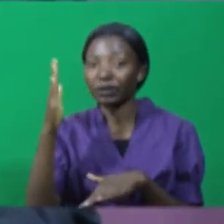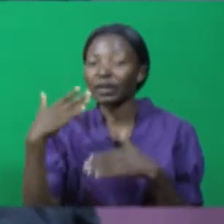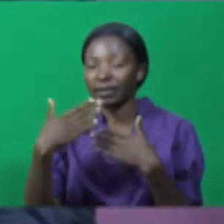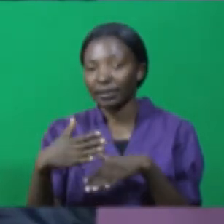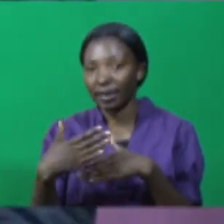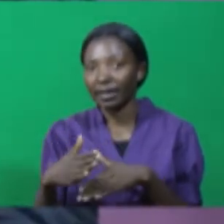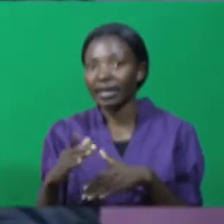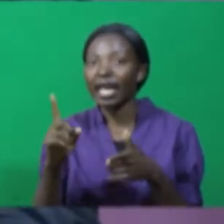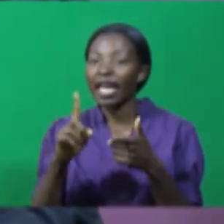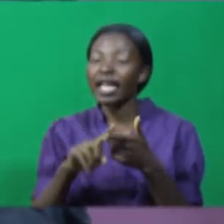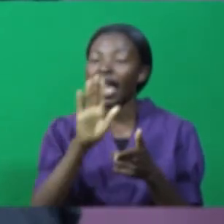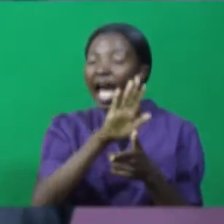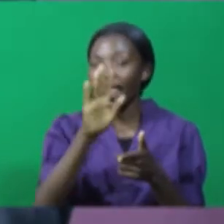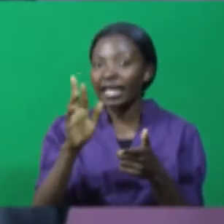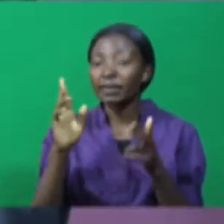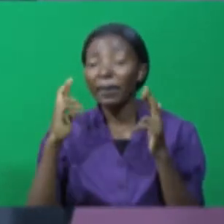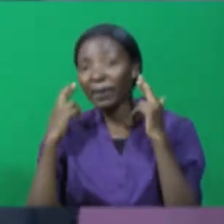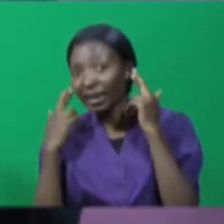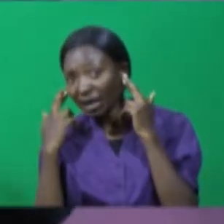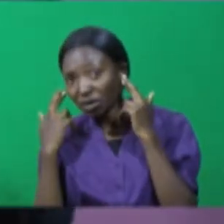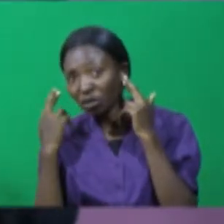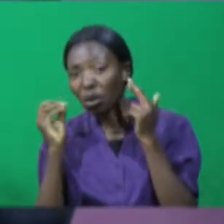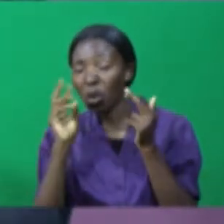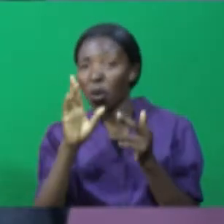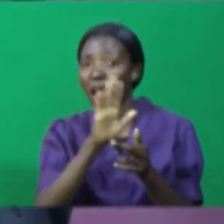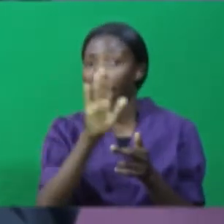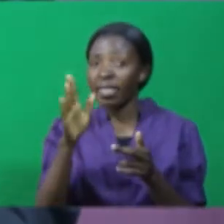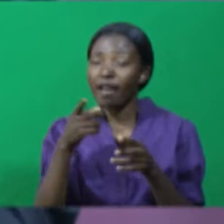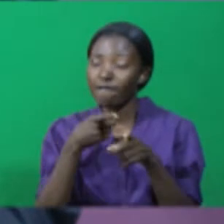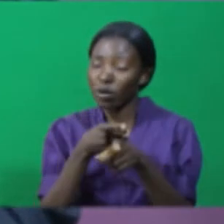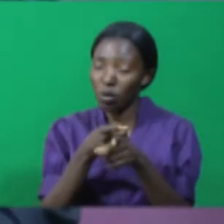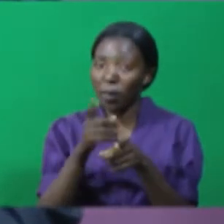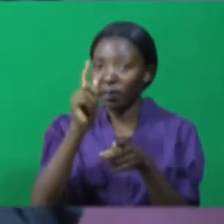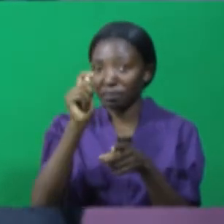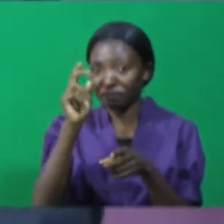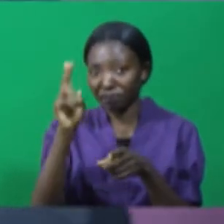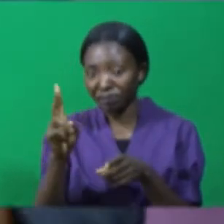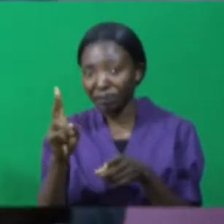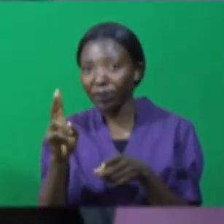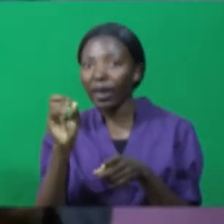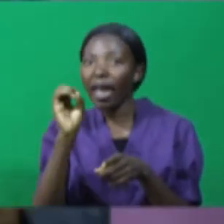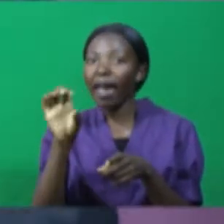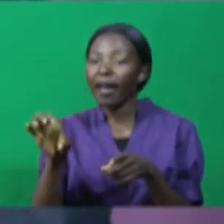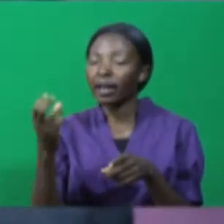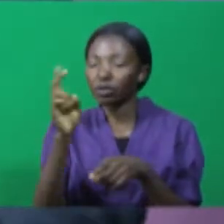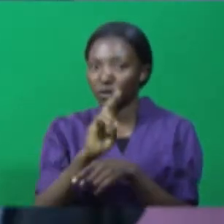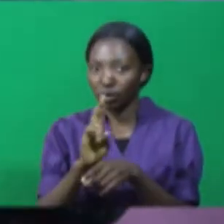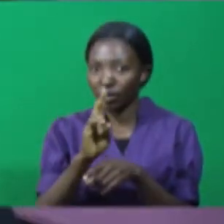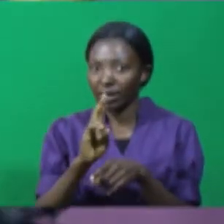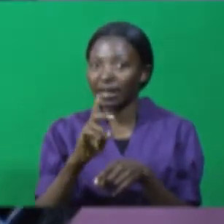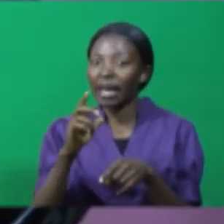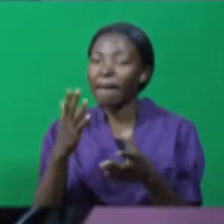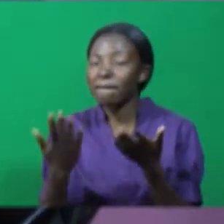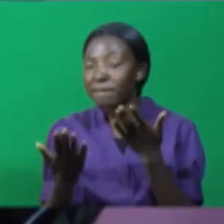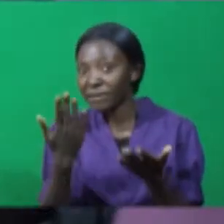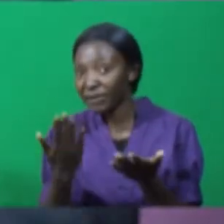then vanoona pa ma radio ipapo kana kuti vari kutedza zvirongwa izvi pa television munogona kushandisa mukana kuti pamwe uri